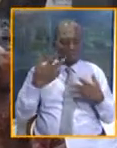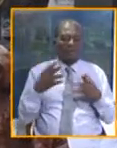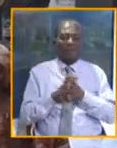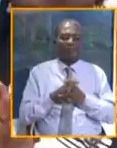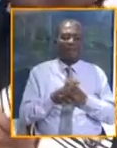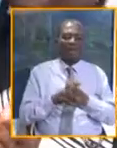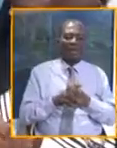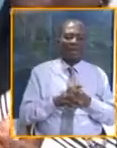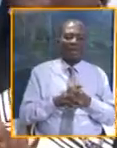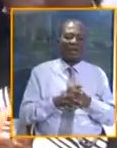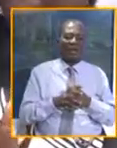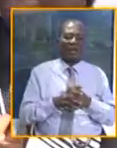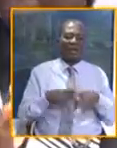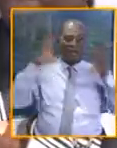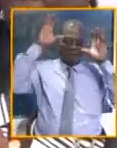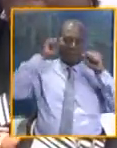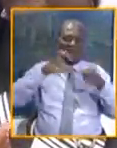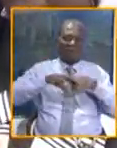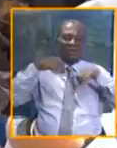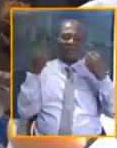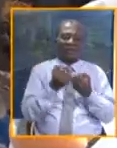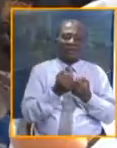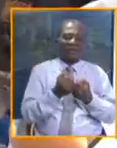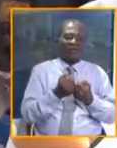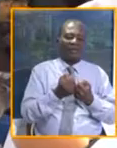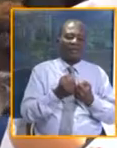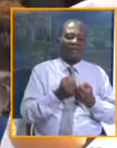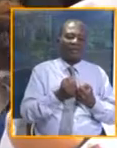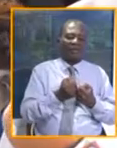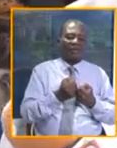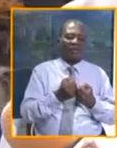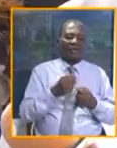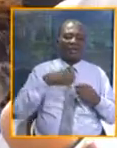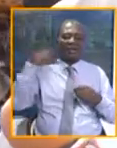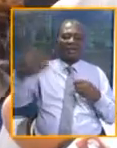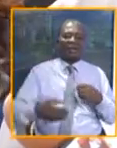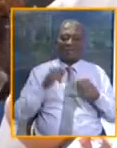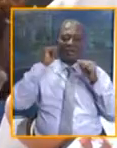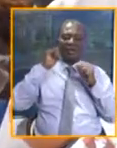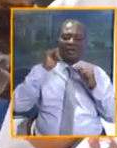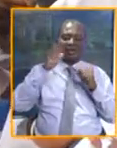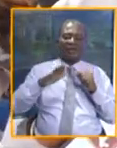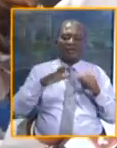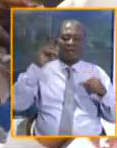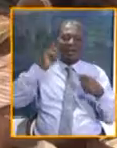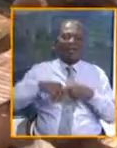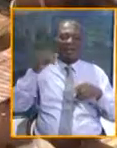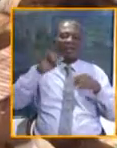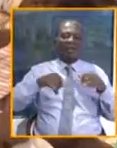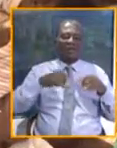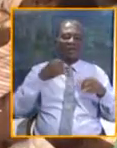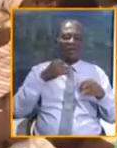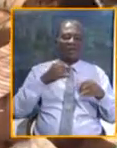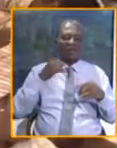Ibrahima Bakongo. La présidente de cette association, Danielle Ideko Cissé, a invité les femmes à s'investir davantage pour leur